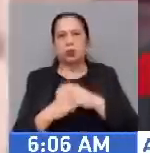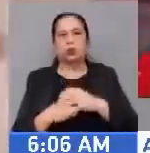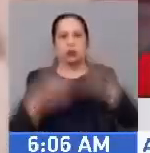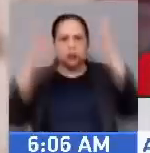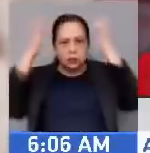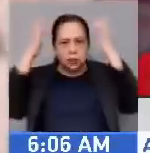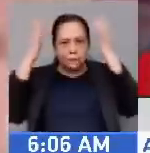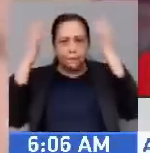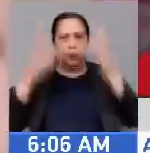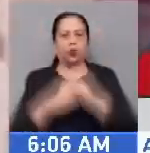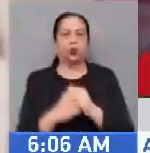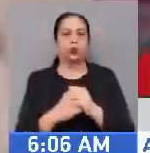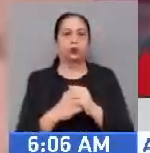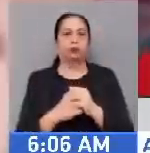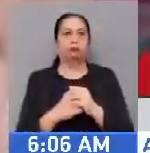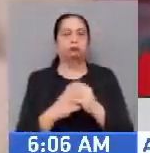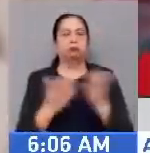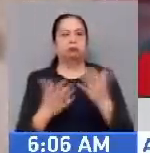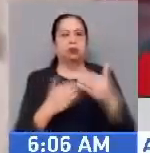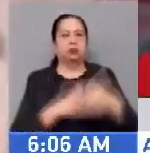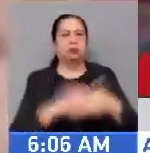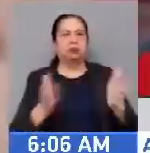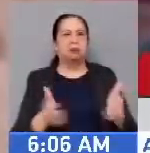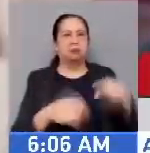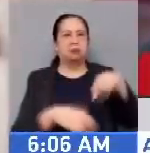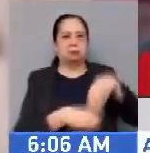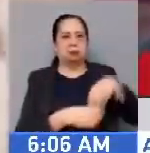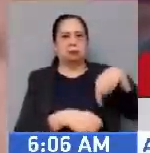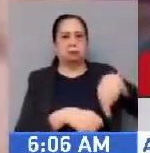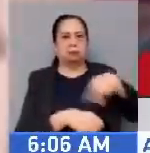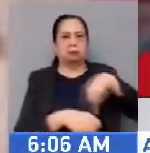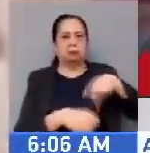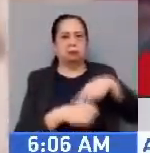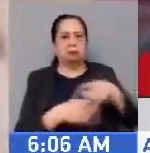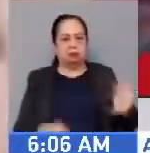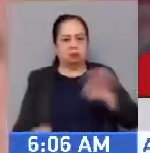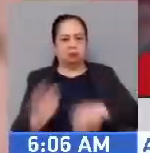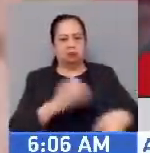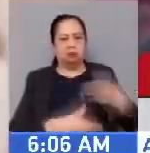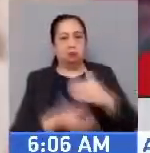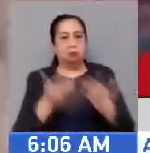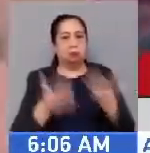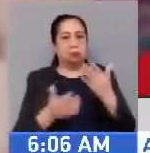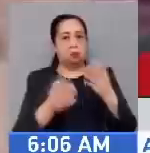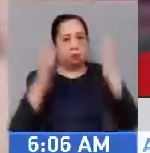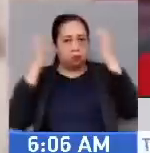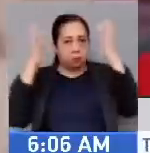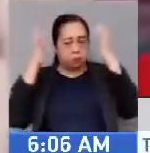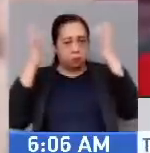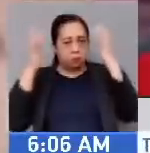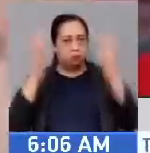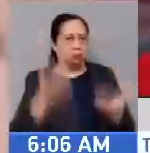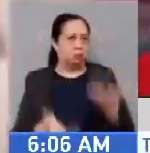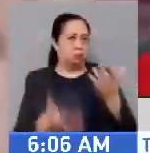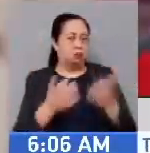mga karton, yung mga nire-repack nila na sachet ng shampoo at saka